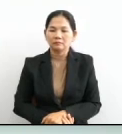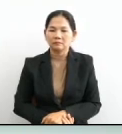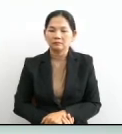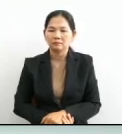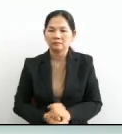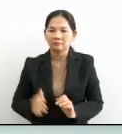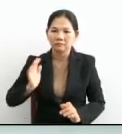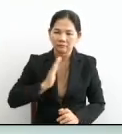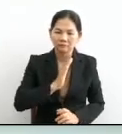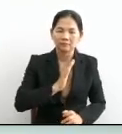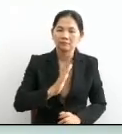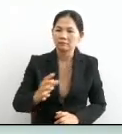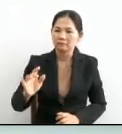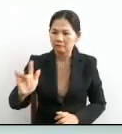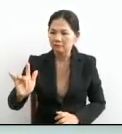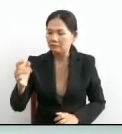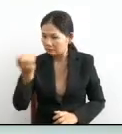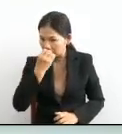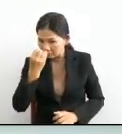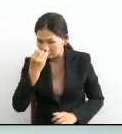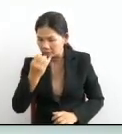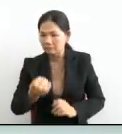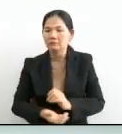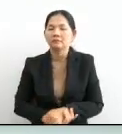sầm rạp bò rì phốc